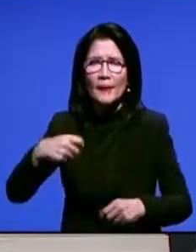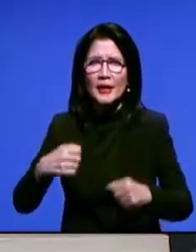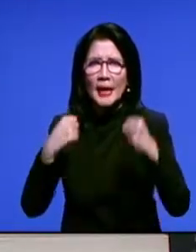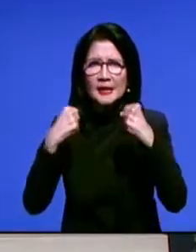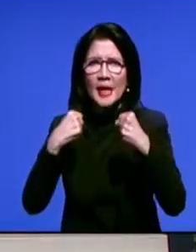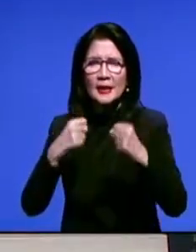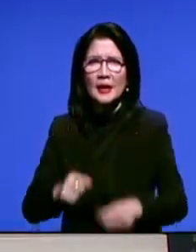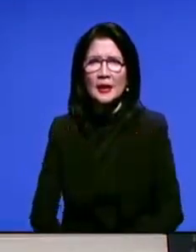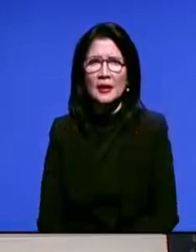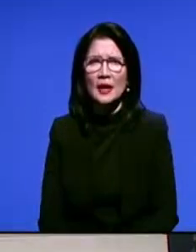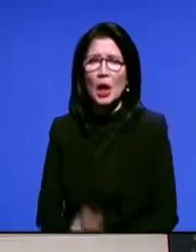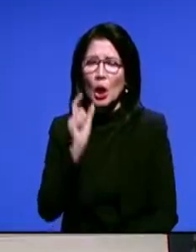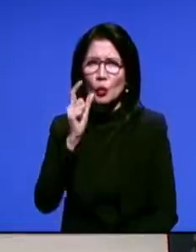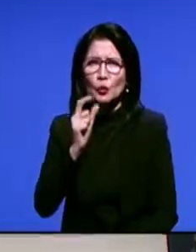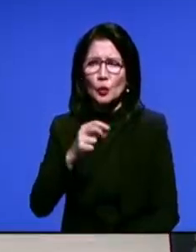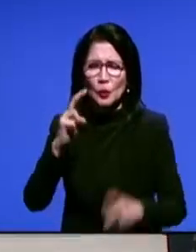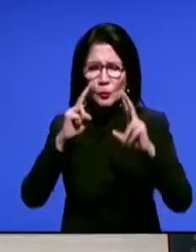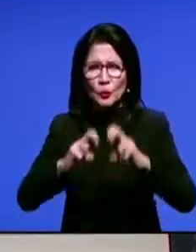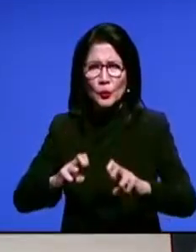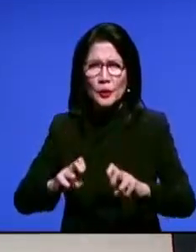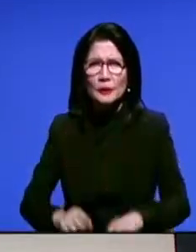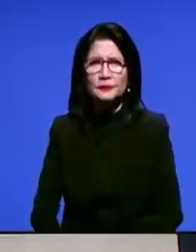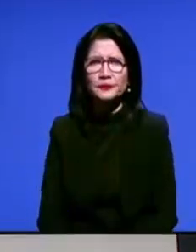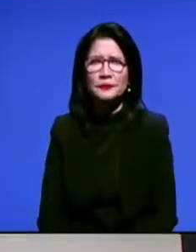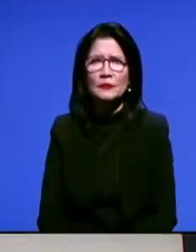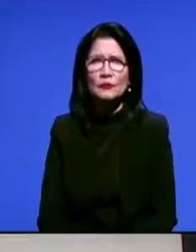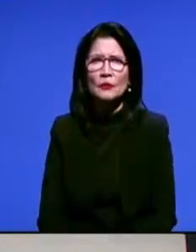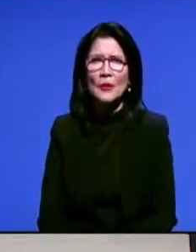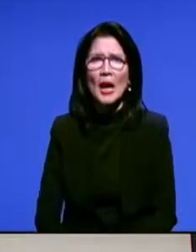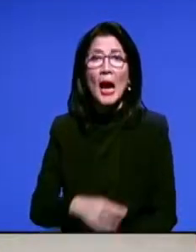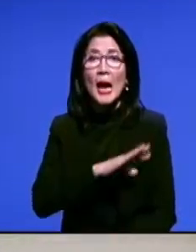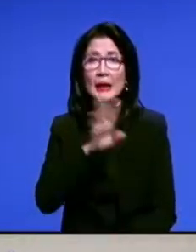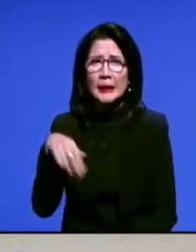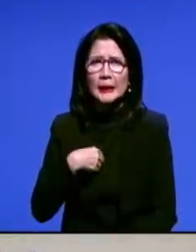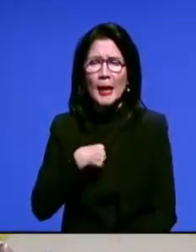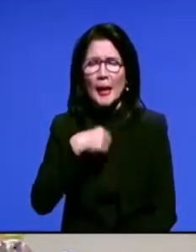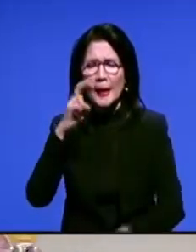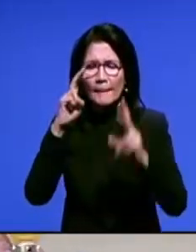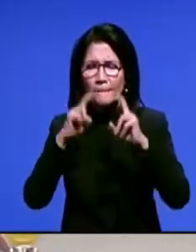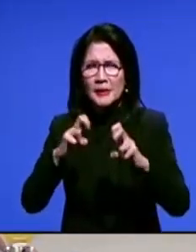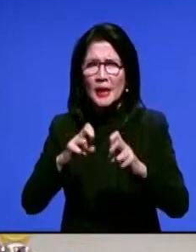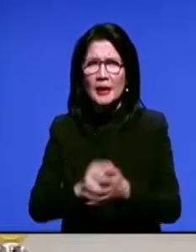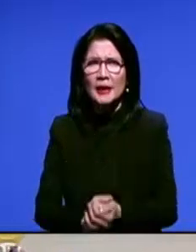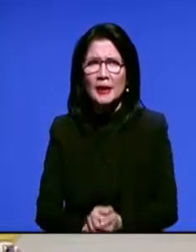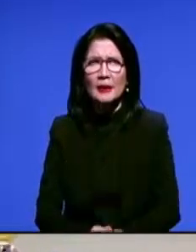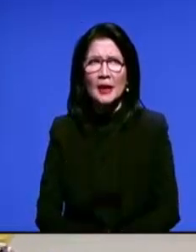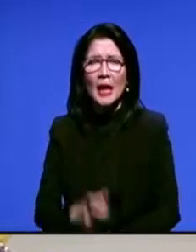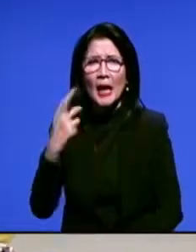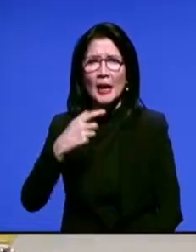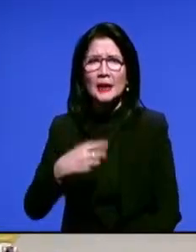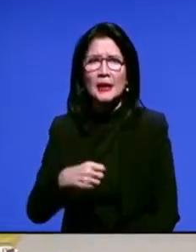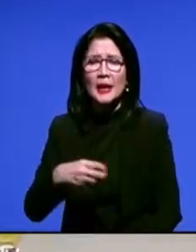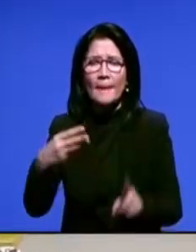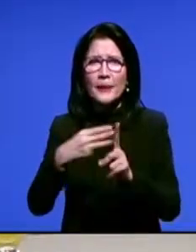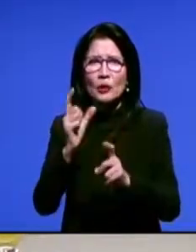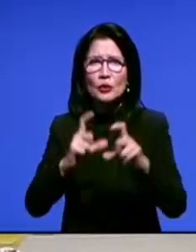kepada Badan Litbangkes untuk melakukan deteksi. Jadi kita melakukan deteksi dilakukan di BU Safety Level 2 dan